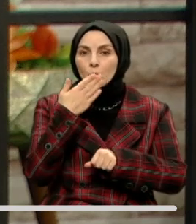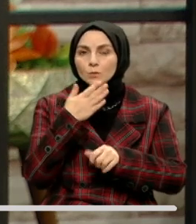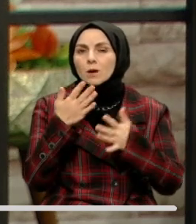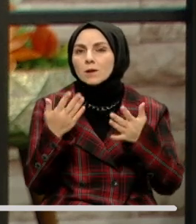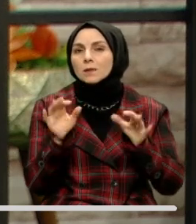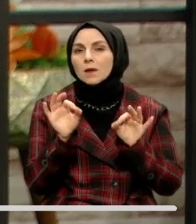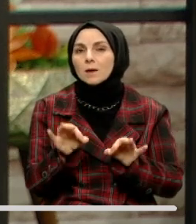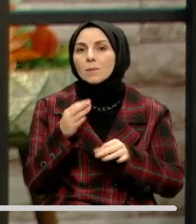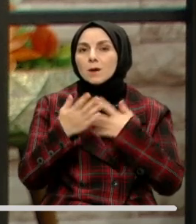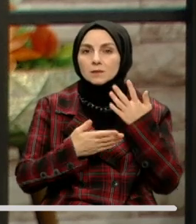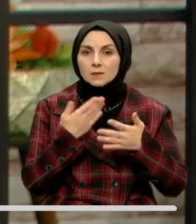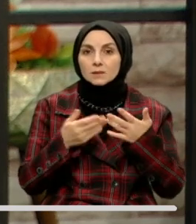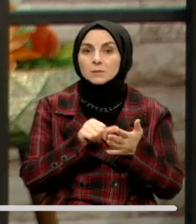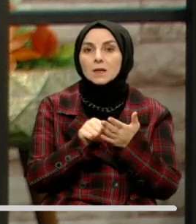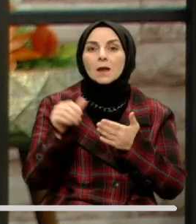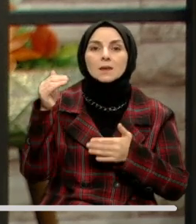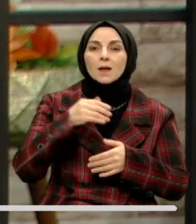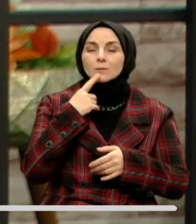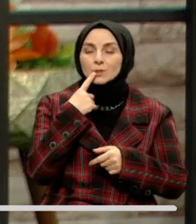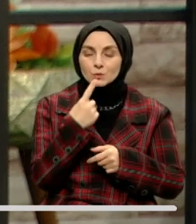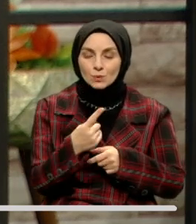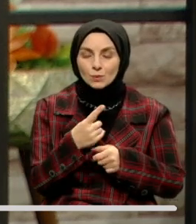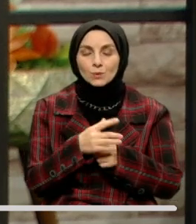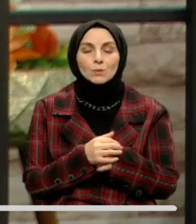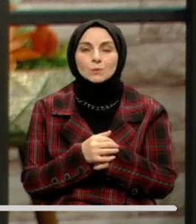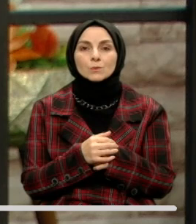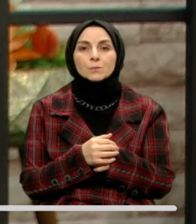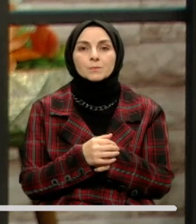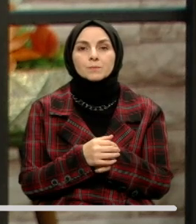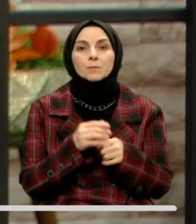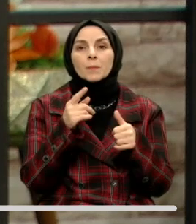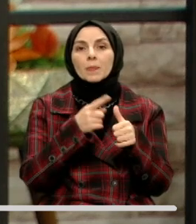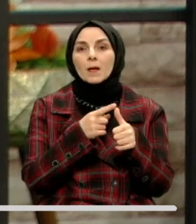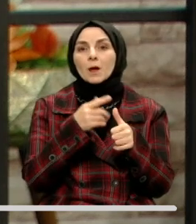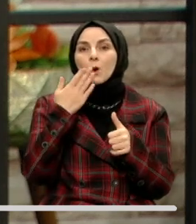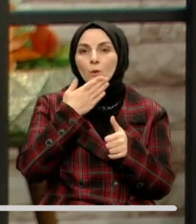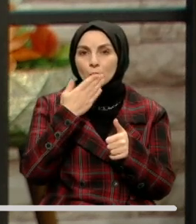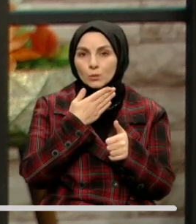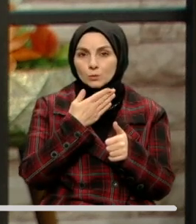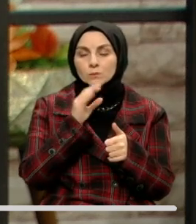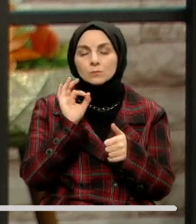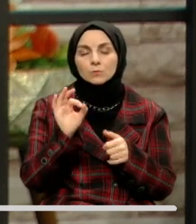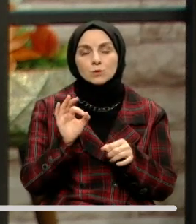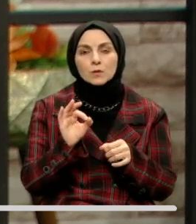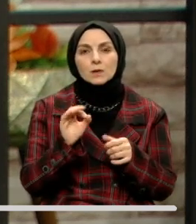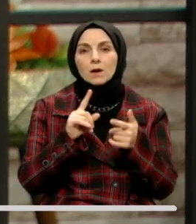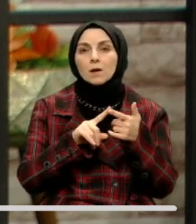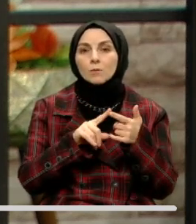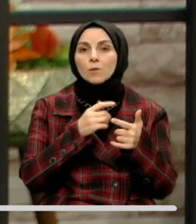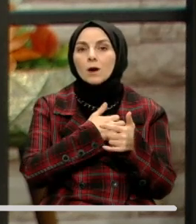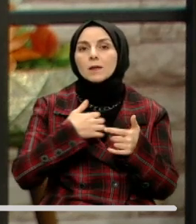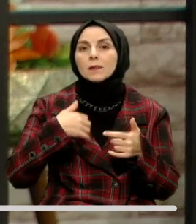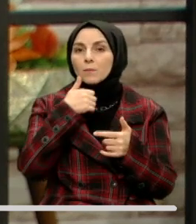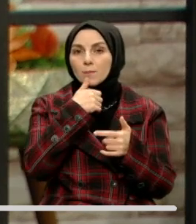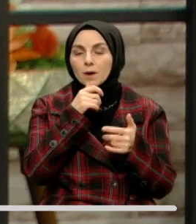hep bahsettiğimiz, her geldiğimizde üçlü sacayak diyoruz ya, okul, mutlaka veli ve öğrenci, o